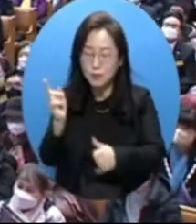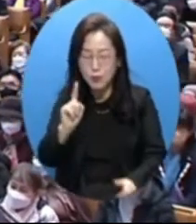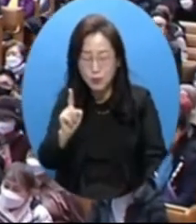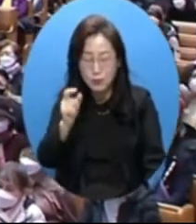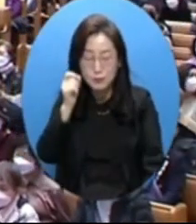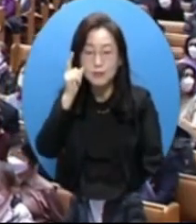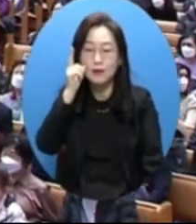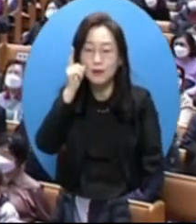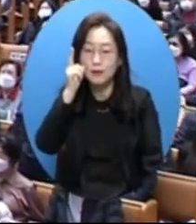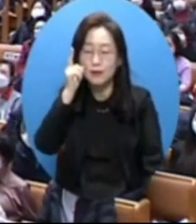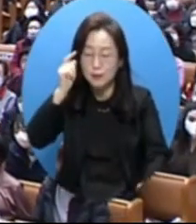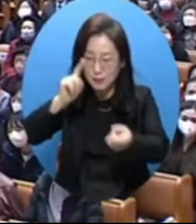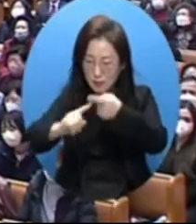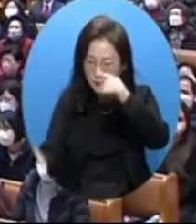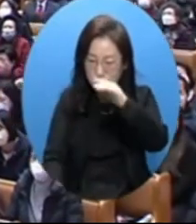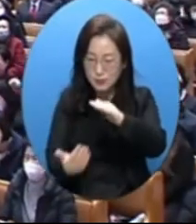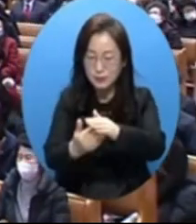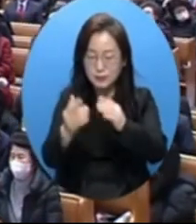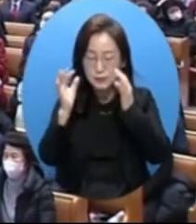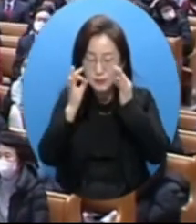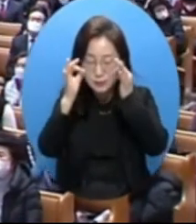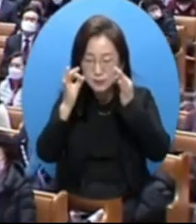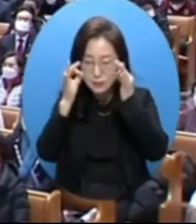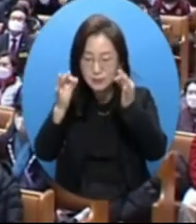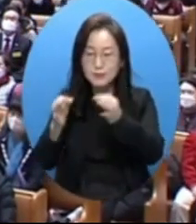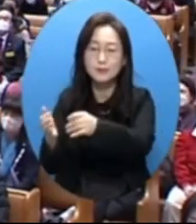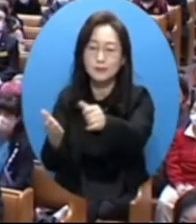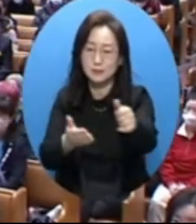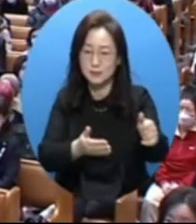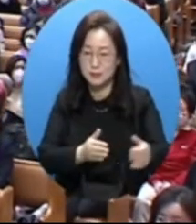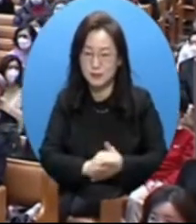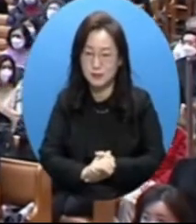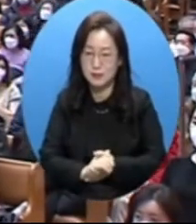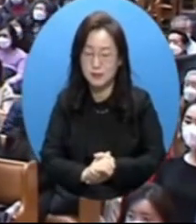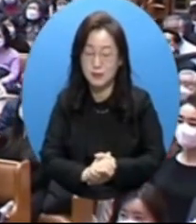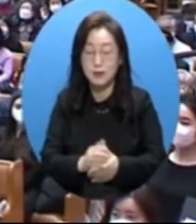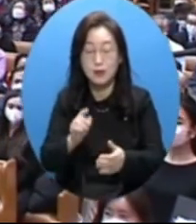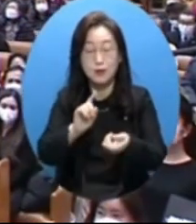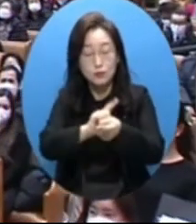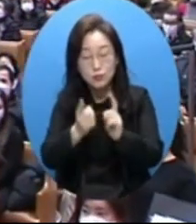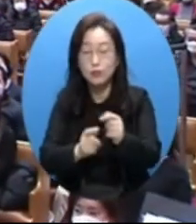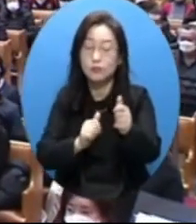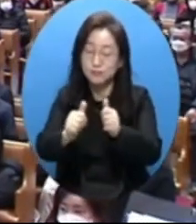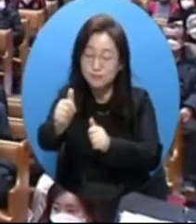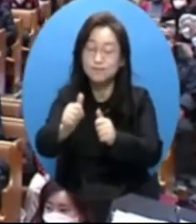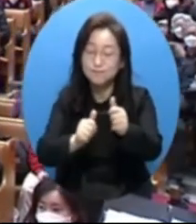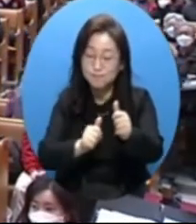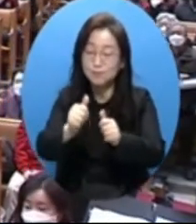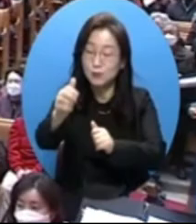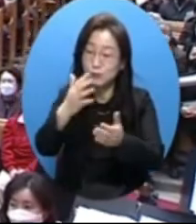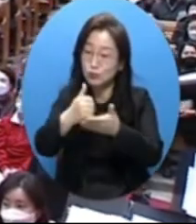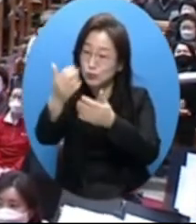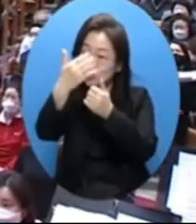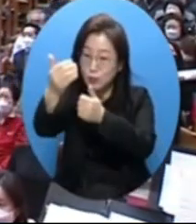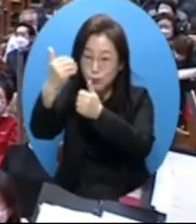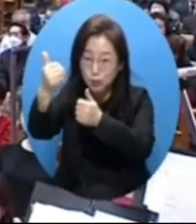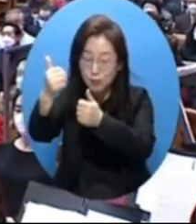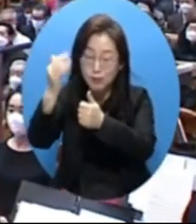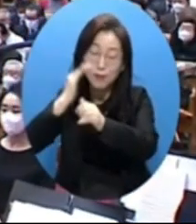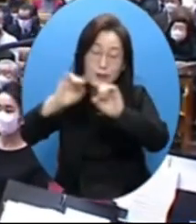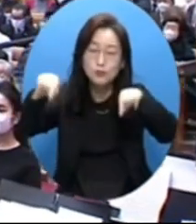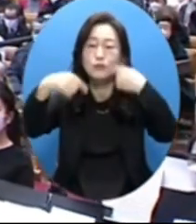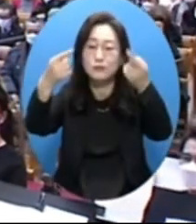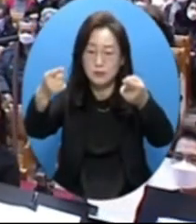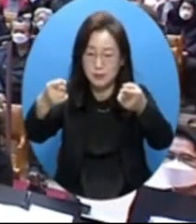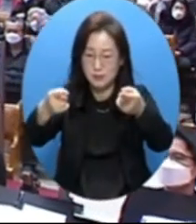그 삶을 이루게 최선을 다하는 삶을 살아야 합니다 우리는 앞서 보니 디스코니 주님 부르심은 가야 하는 것입니다